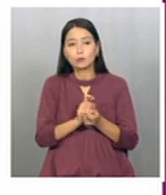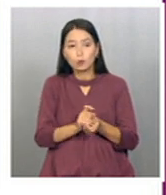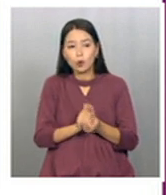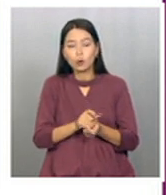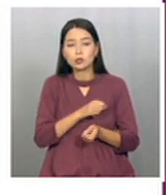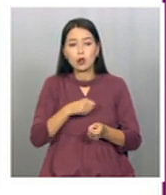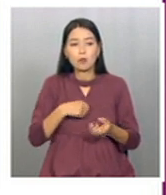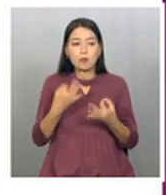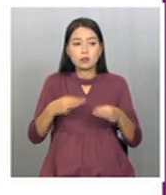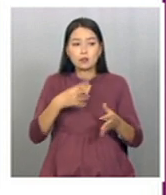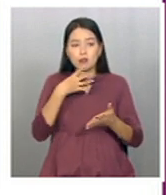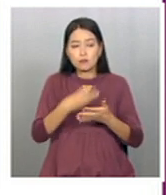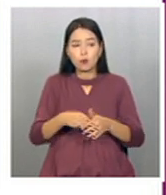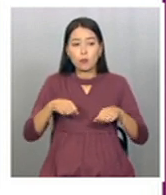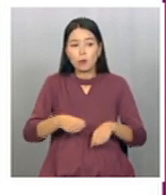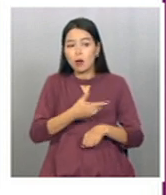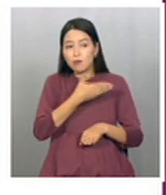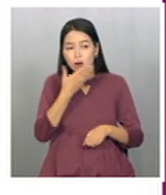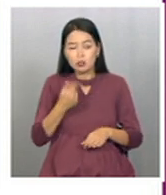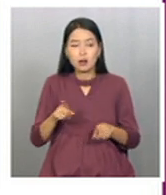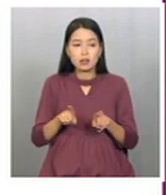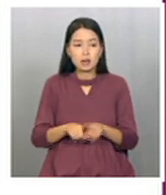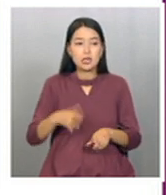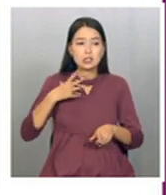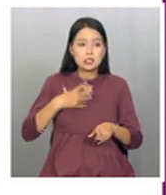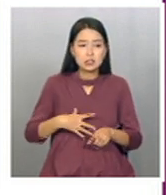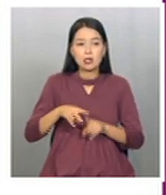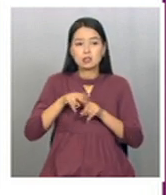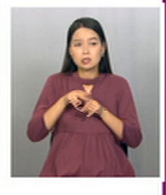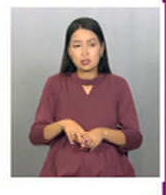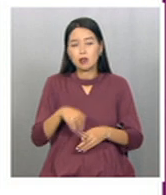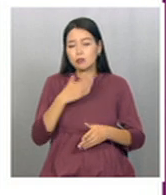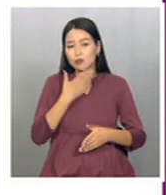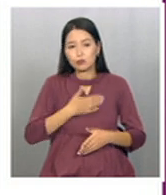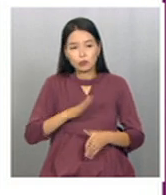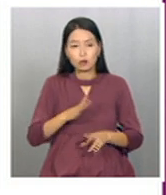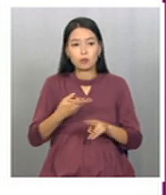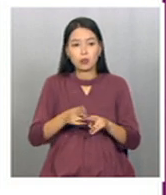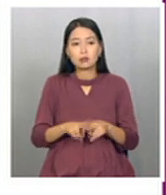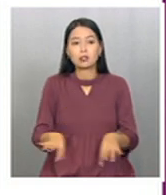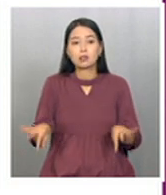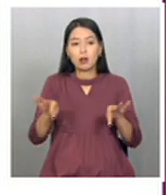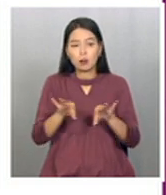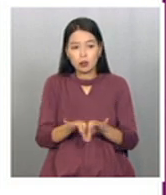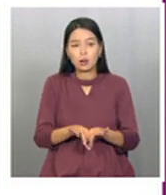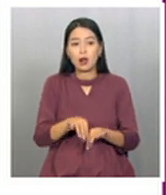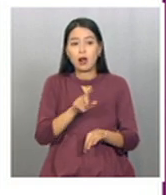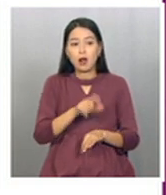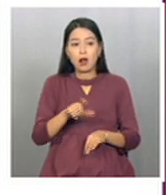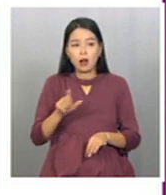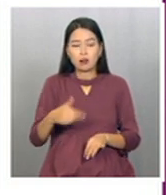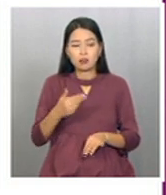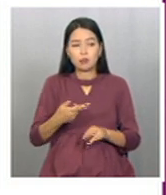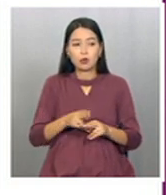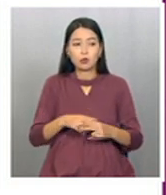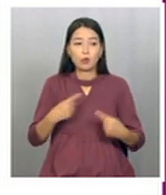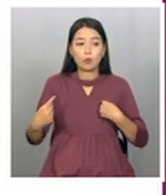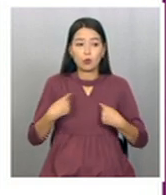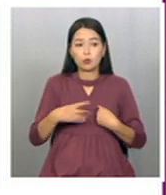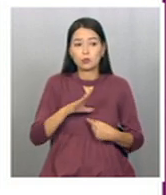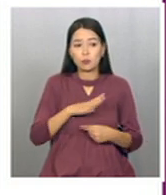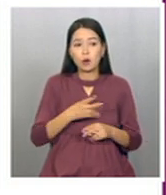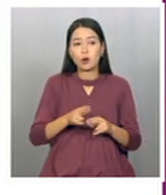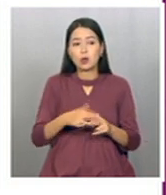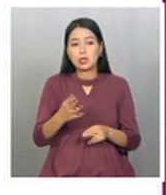сүймеген адамына қосақталған арулардың мұңы еді. Осы іспеттес қыздар мұңына әдебиет әлеміндегі